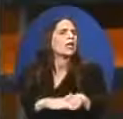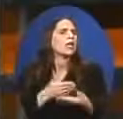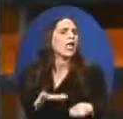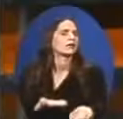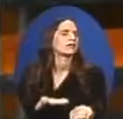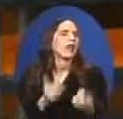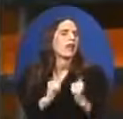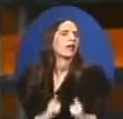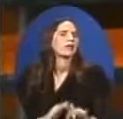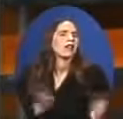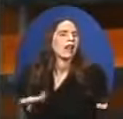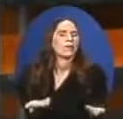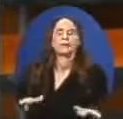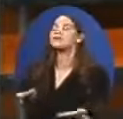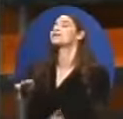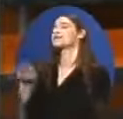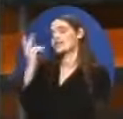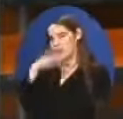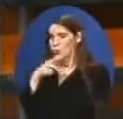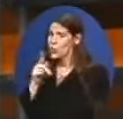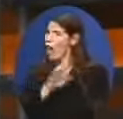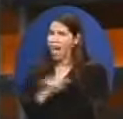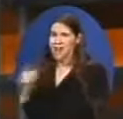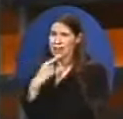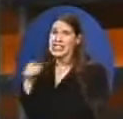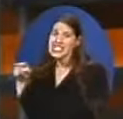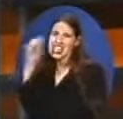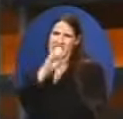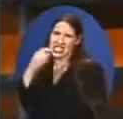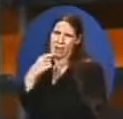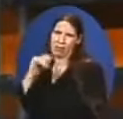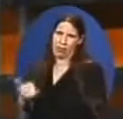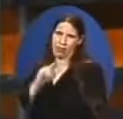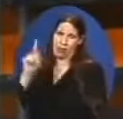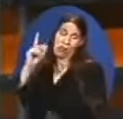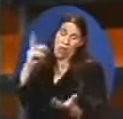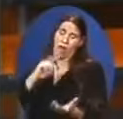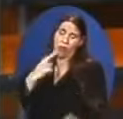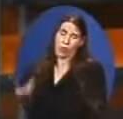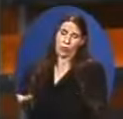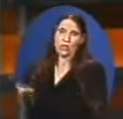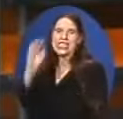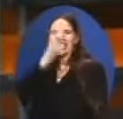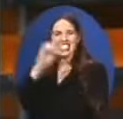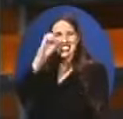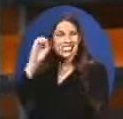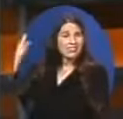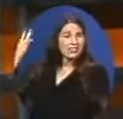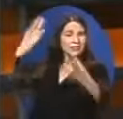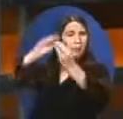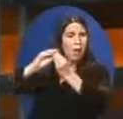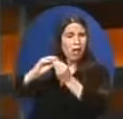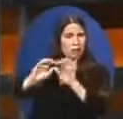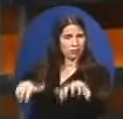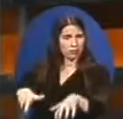קודם כל צריך להבין, אף אחד לא אמר שזה נשיא ארצות הברית, זה אחת. שתיים, נשיא ארצות הברית לאורך כל שנות כהונתו, בנושאים